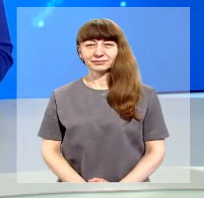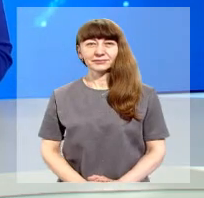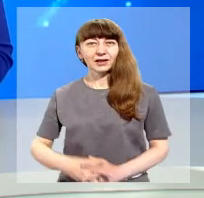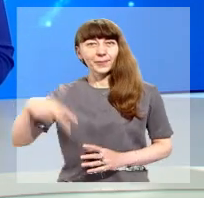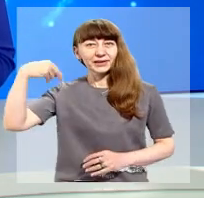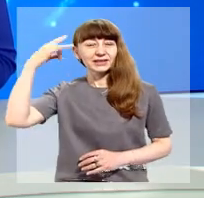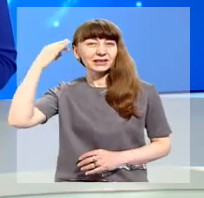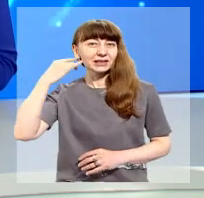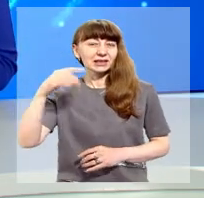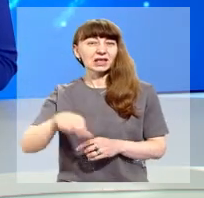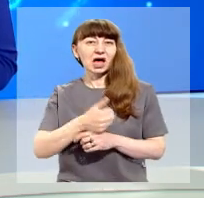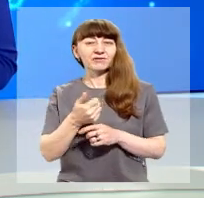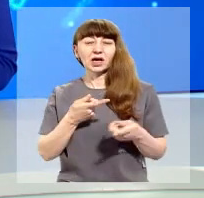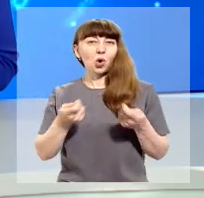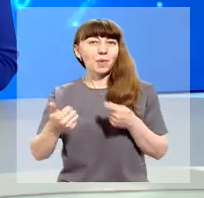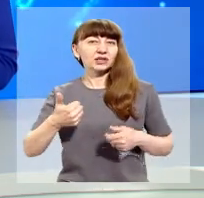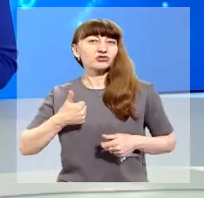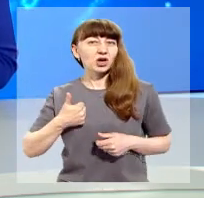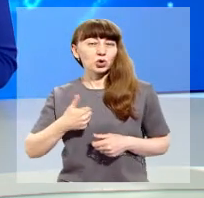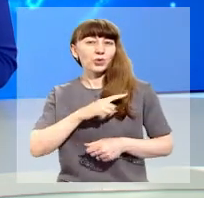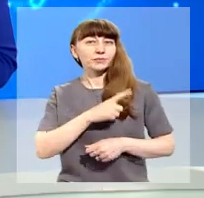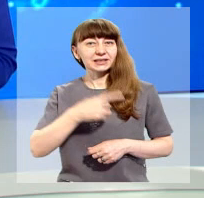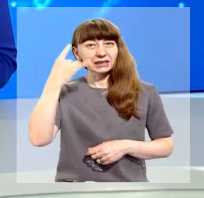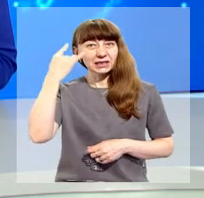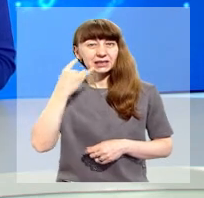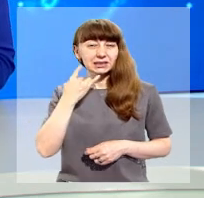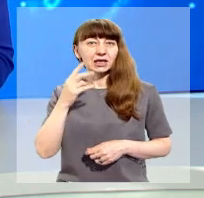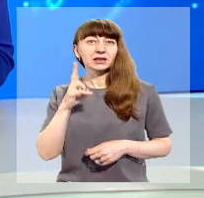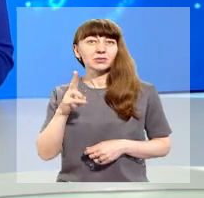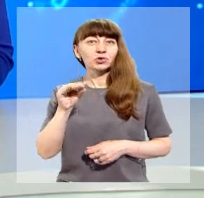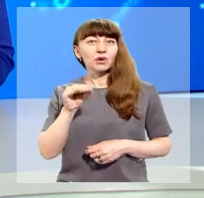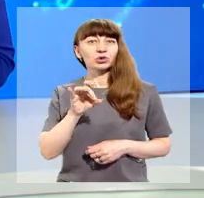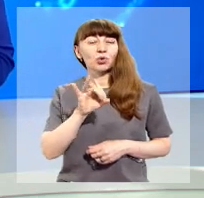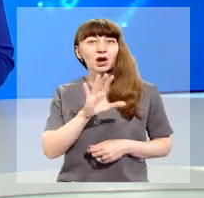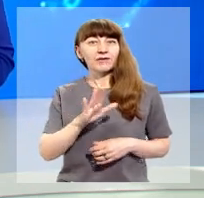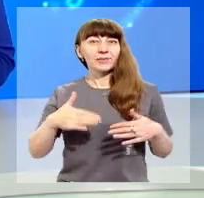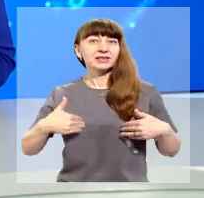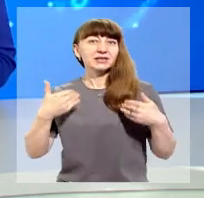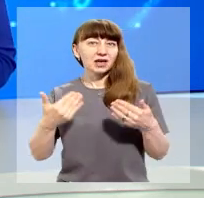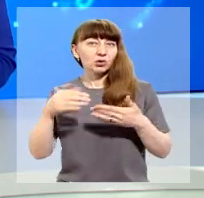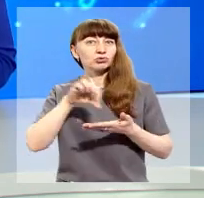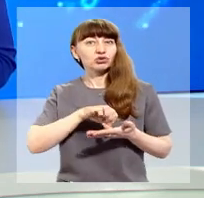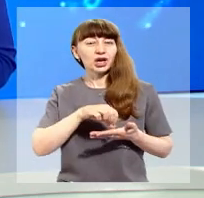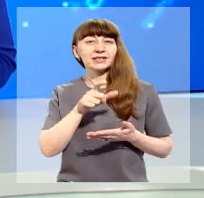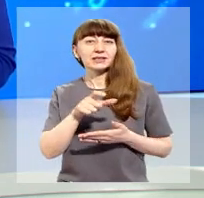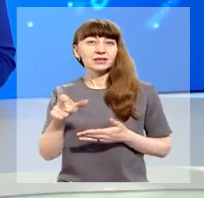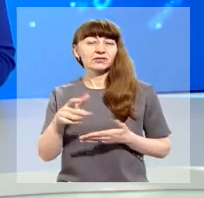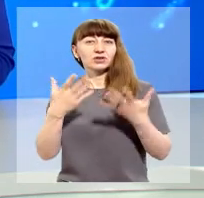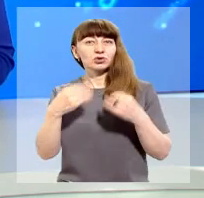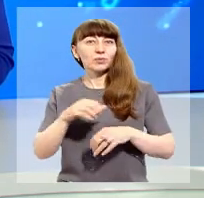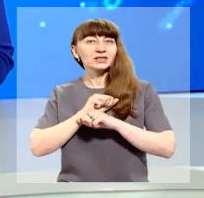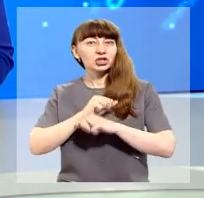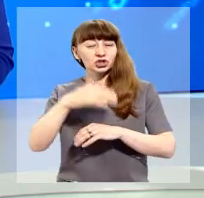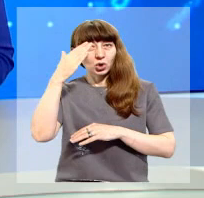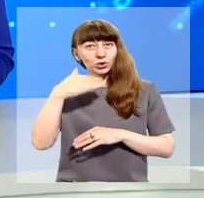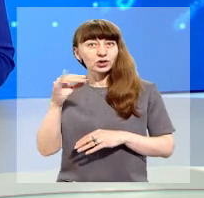Глава государства, верховный главнокомандующий вооруженными силами Касым-Жомарт Токаев поздравил участников церемонии с Днем защитника Отечества